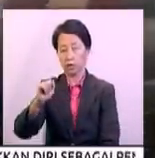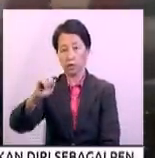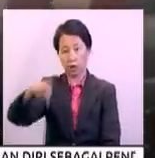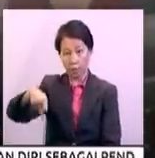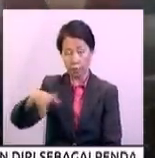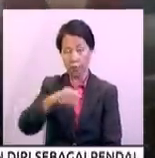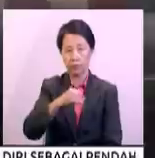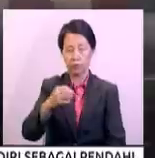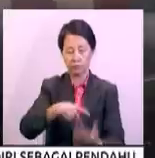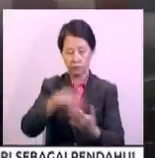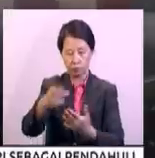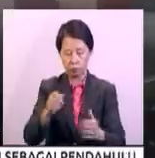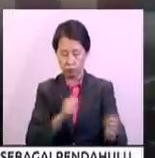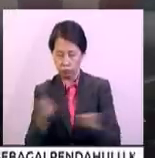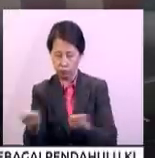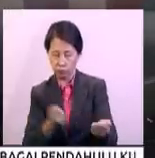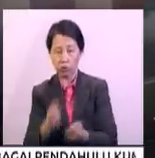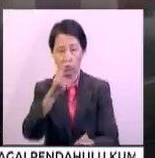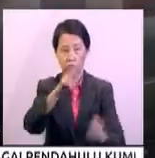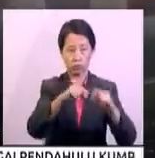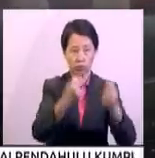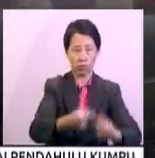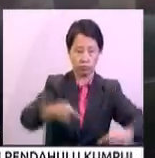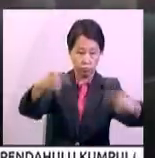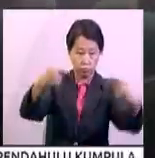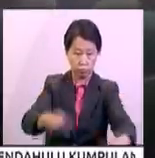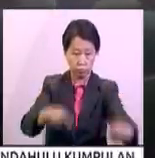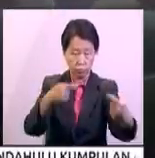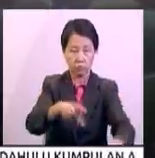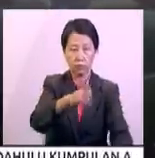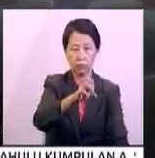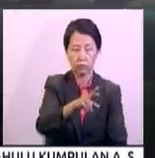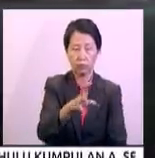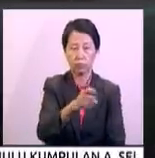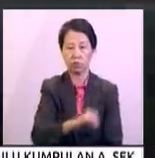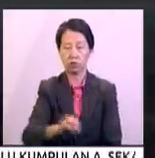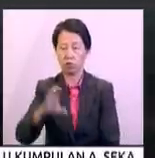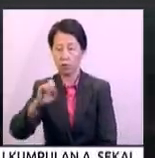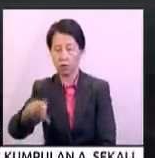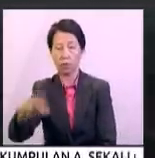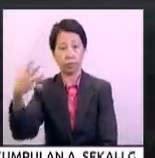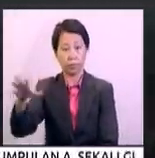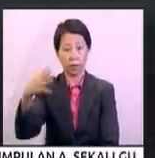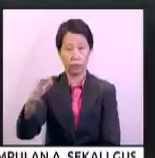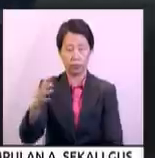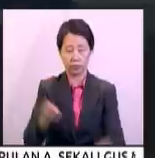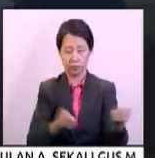Dalam acara perlumbaan tersebut, dua kategori dipertandingkan, Pro dan Cat 15.